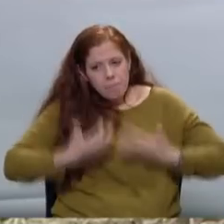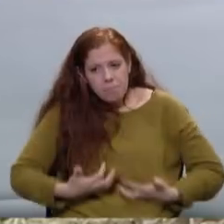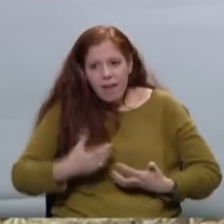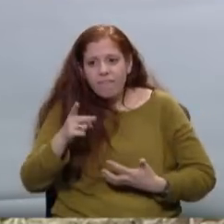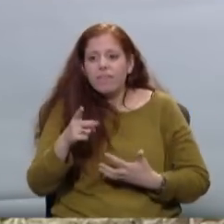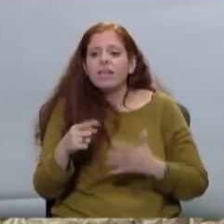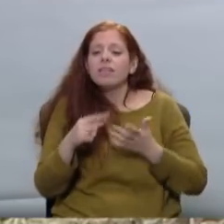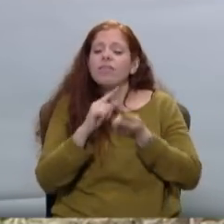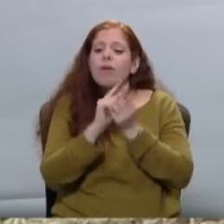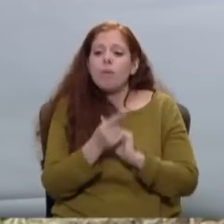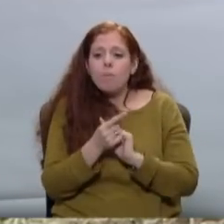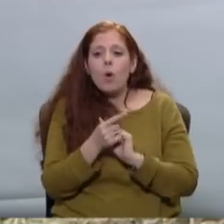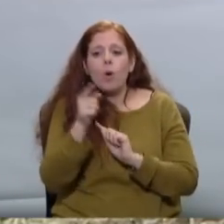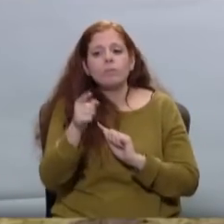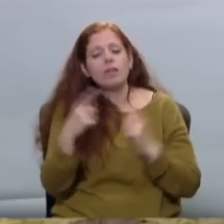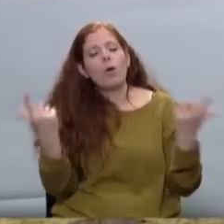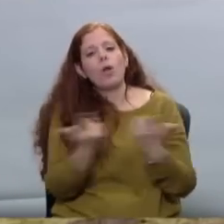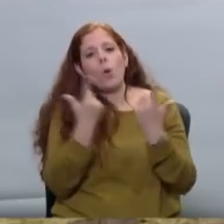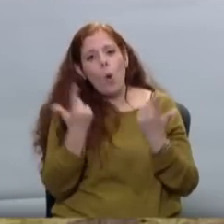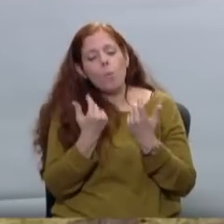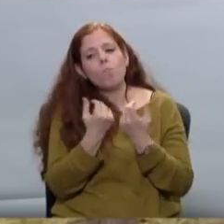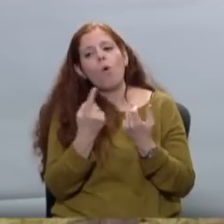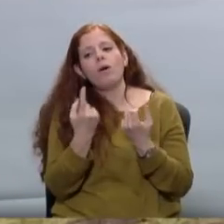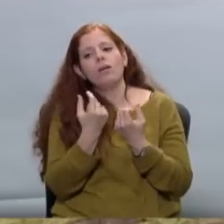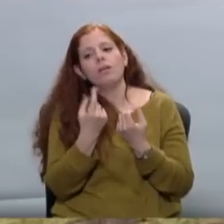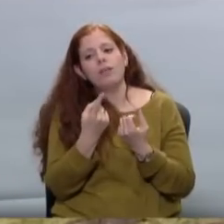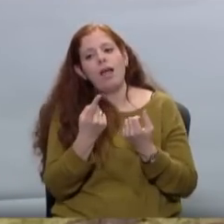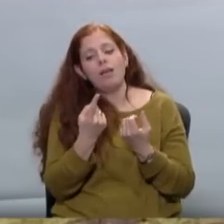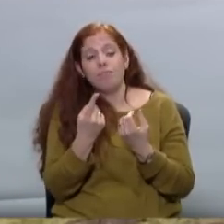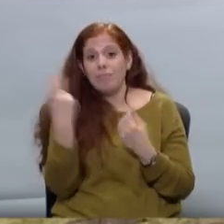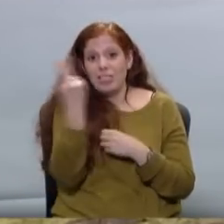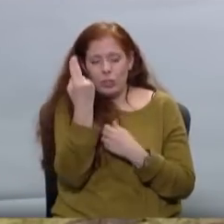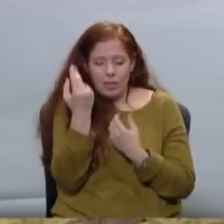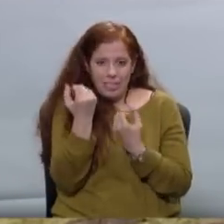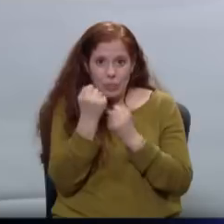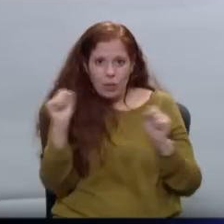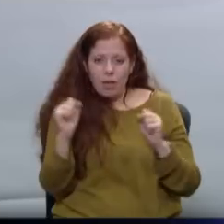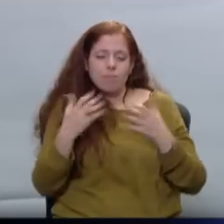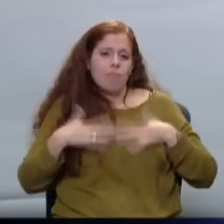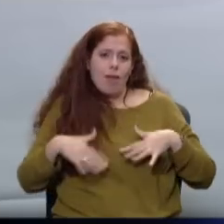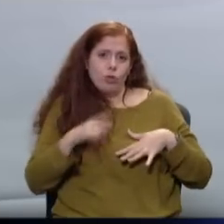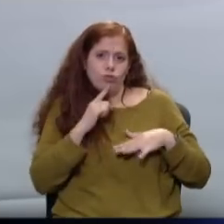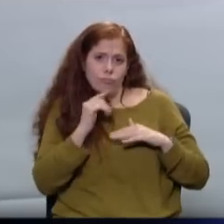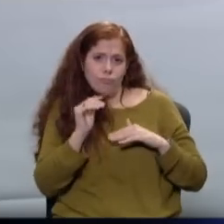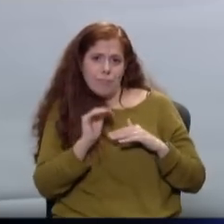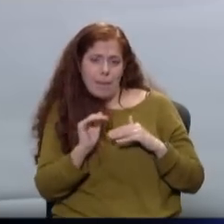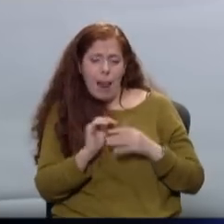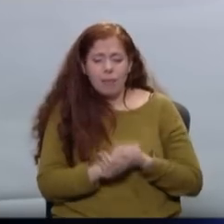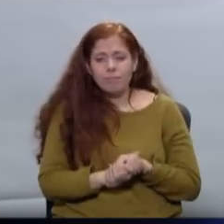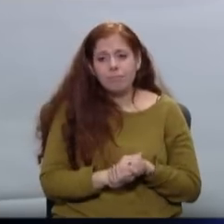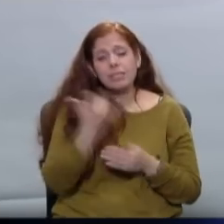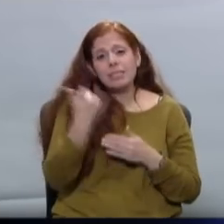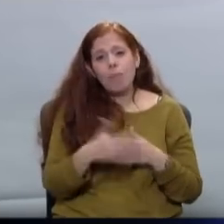and instead, you know, we're going to be here celebrating Estonia while wearing pretty much nothing at all. סיימנו את חלקנו